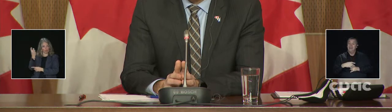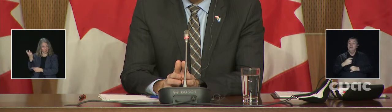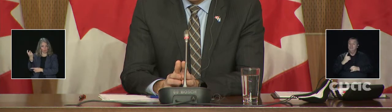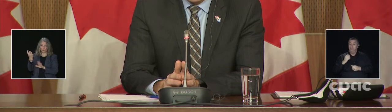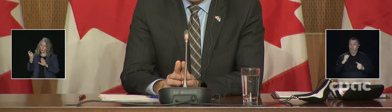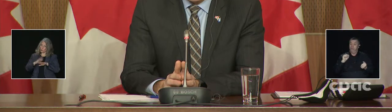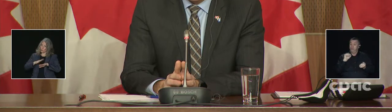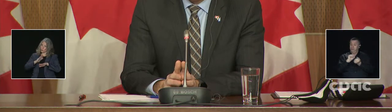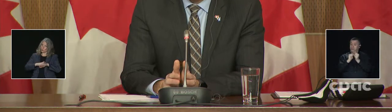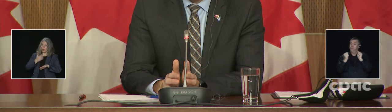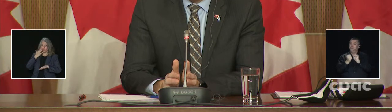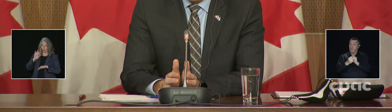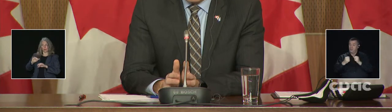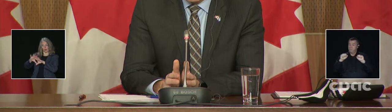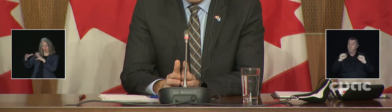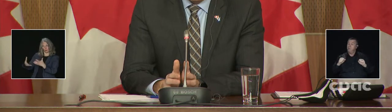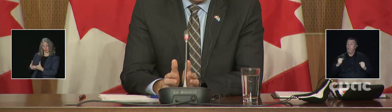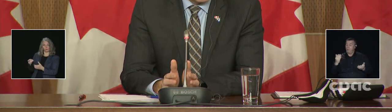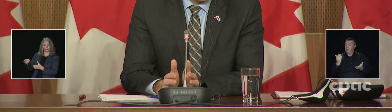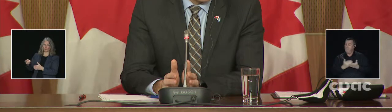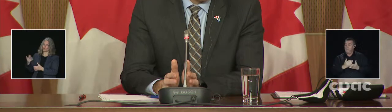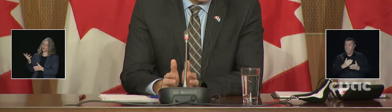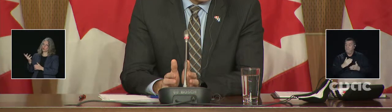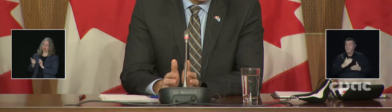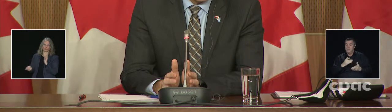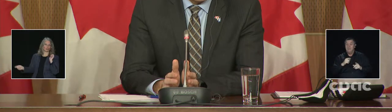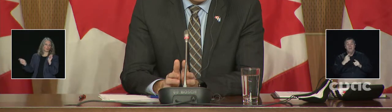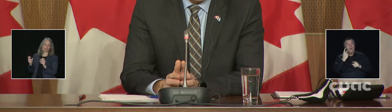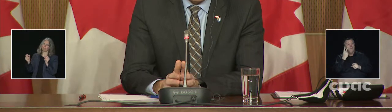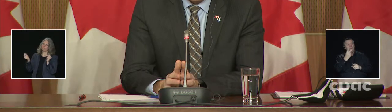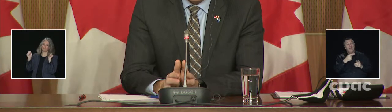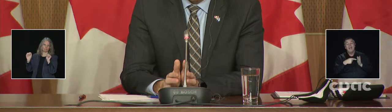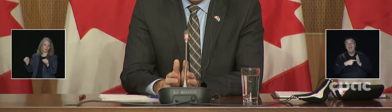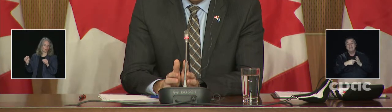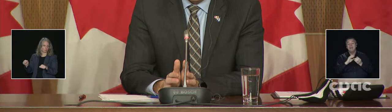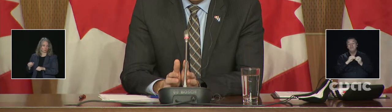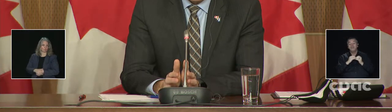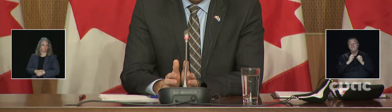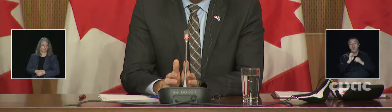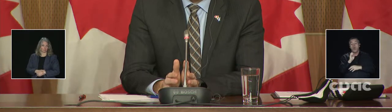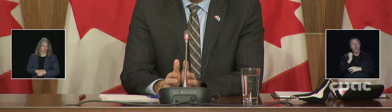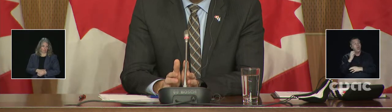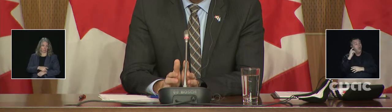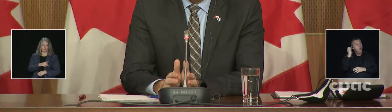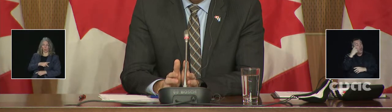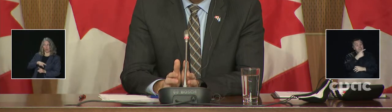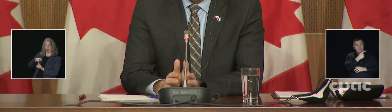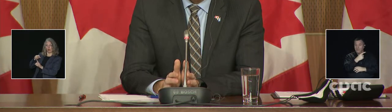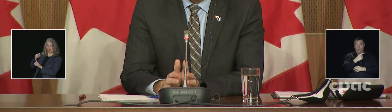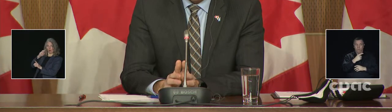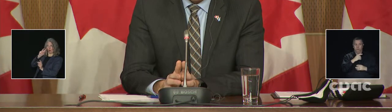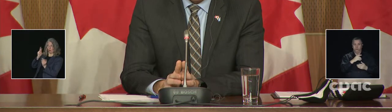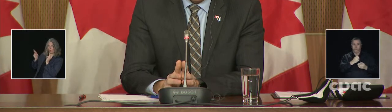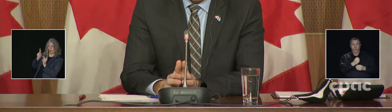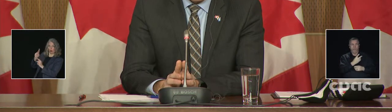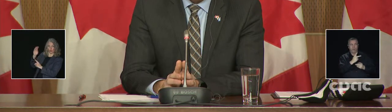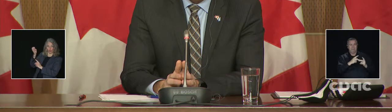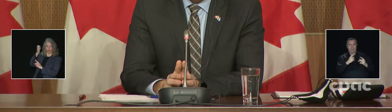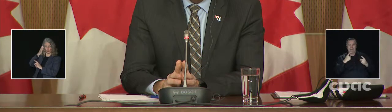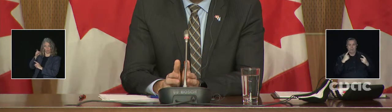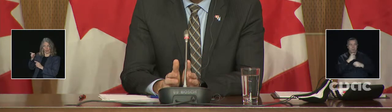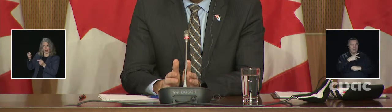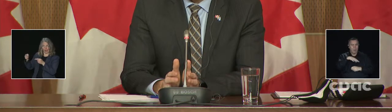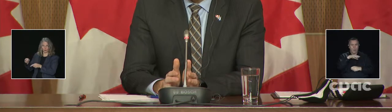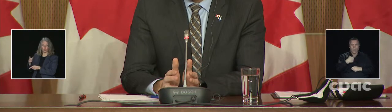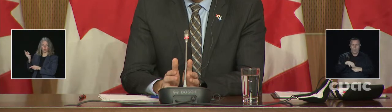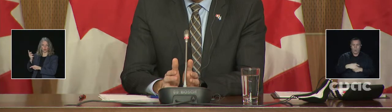rapidement changer. En Europe, si vous suivez un peu les chiffres, ça devient très compliqué dans plusieurs pays. Il y a des pays même